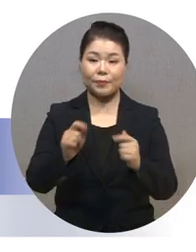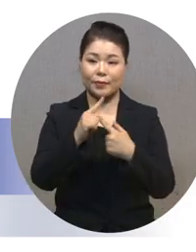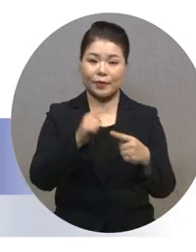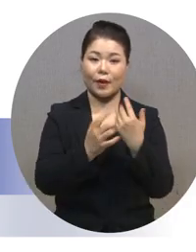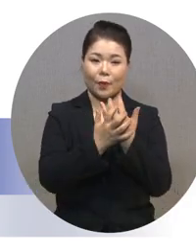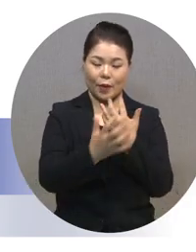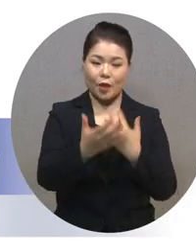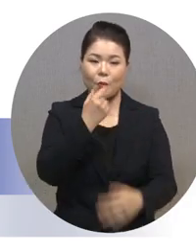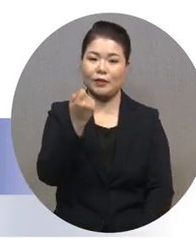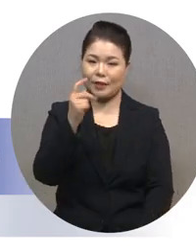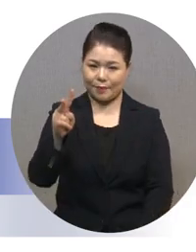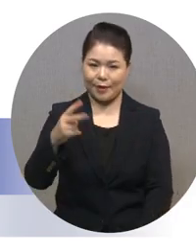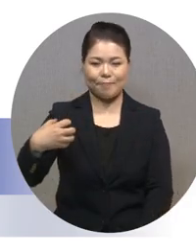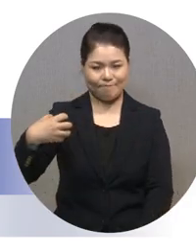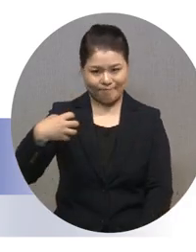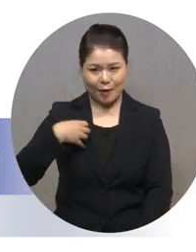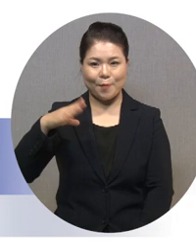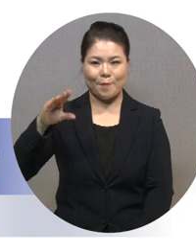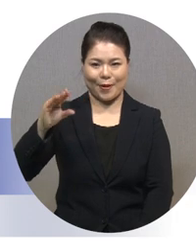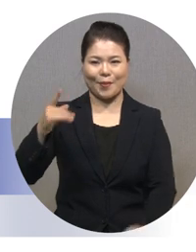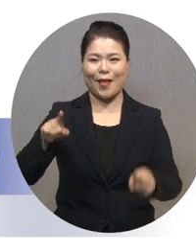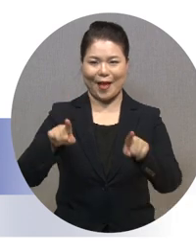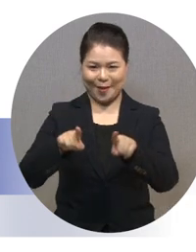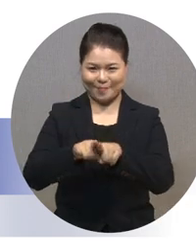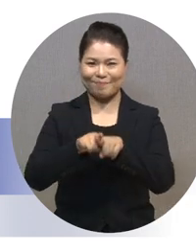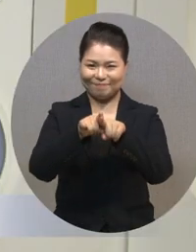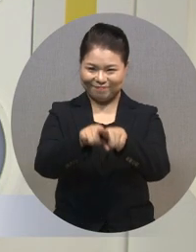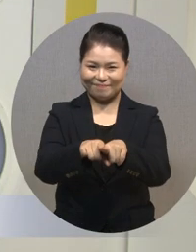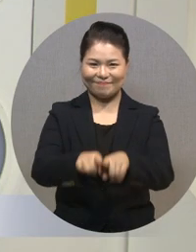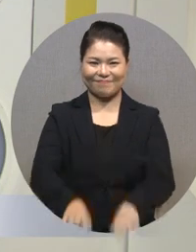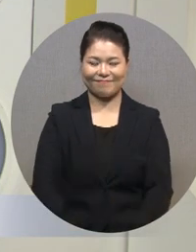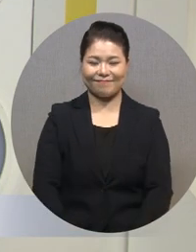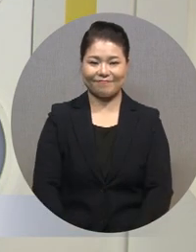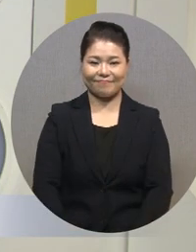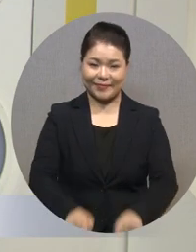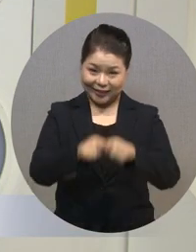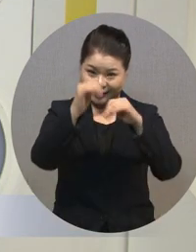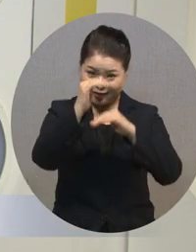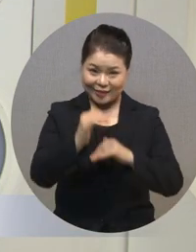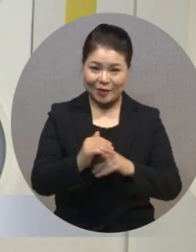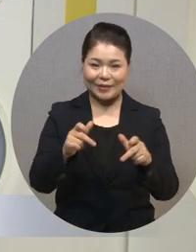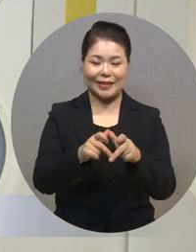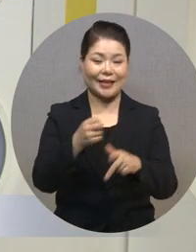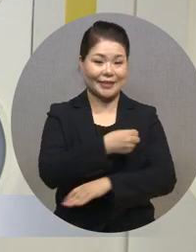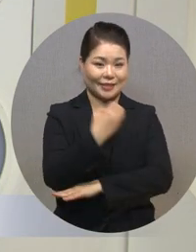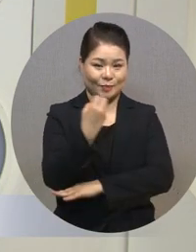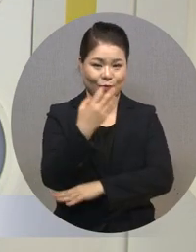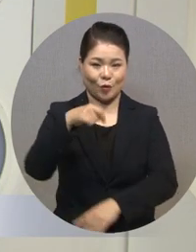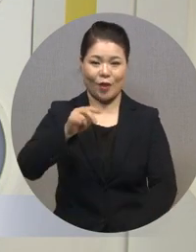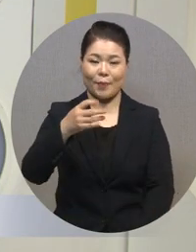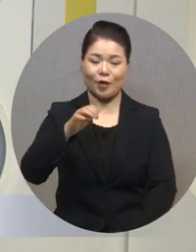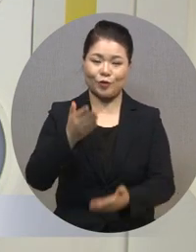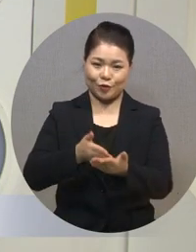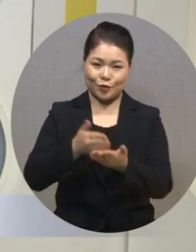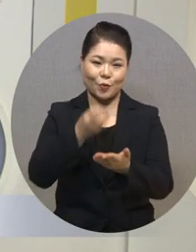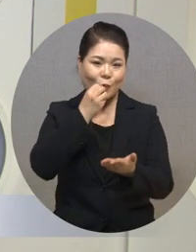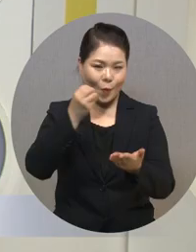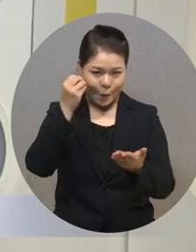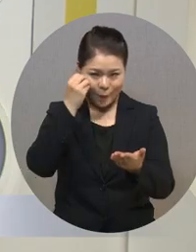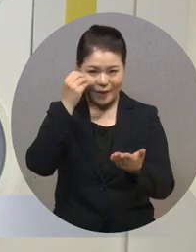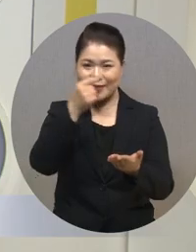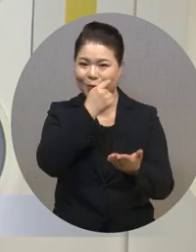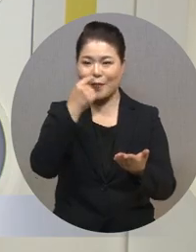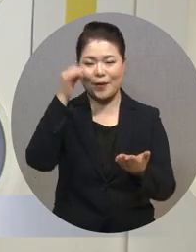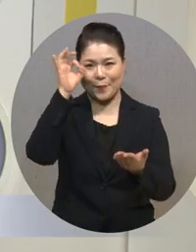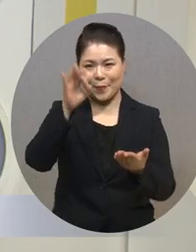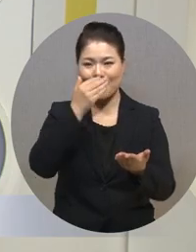복지가 주관 방송사로 함께합니다 더 자세한 뉴스는 장애 신문과 웰페어 뉴스 홈페이지를 통해